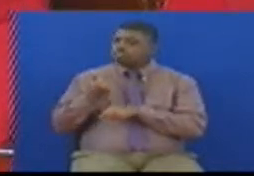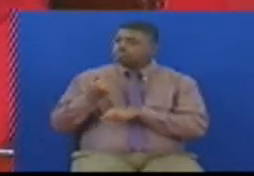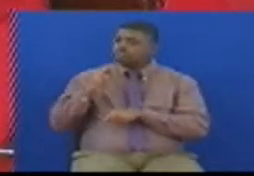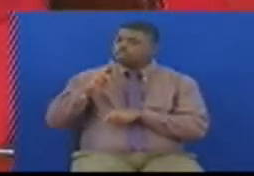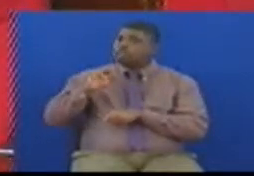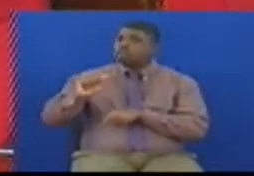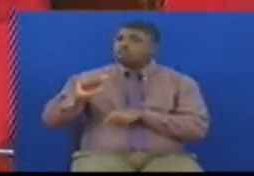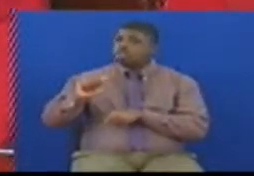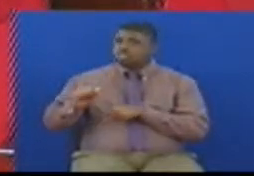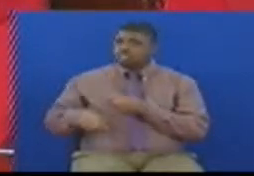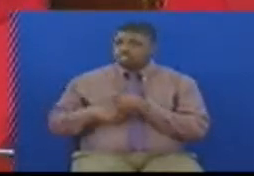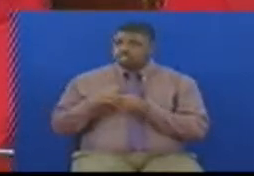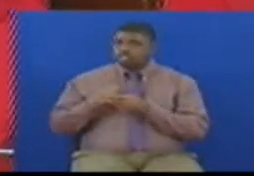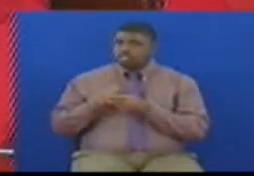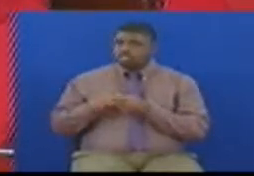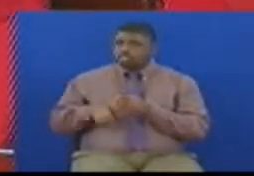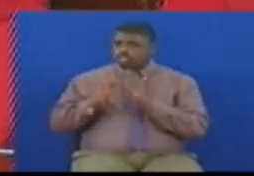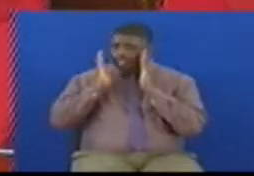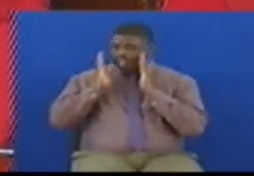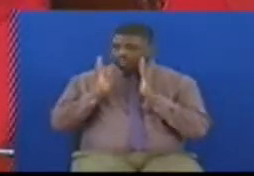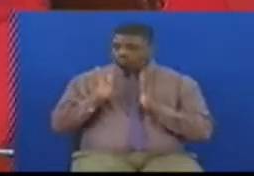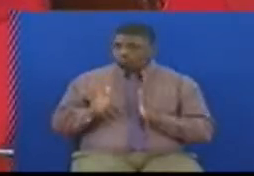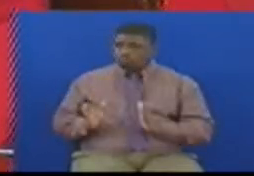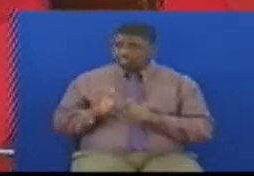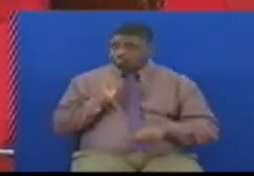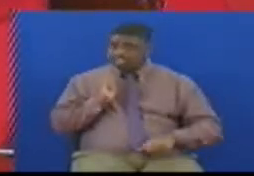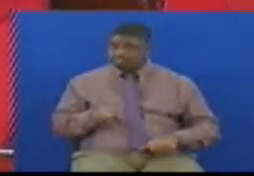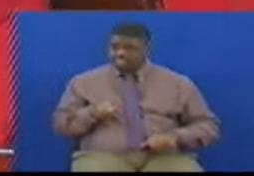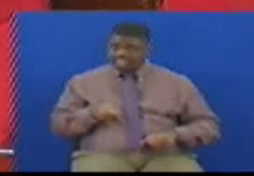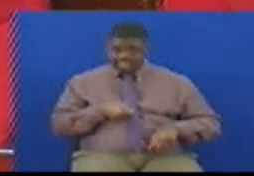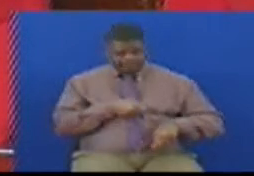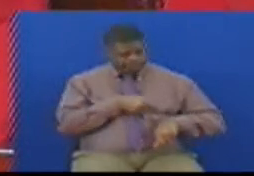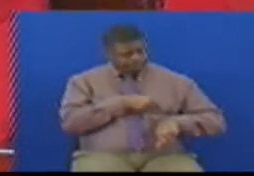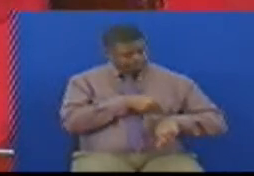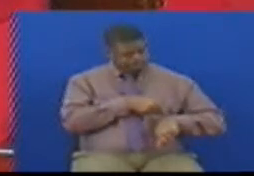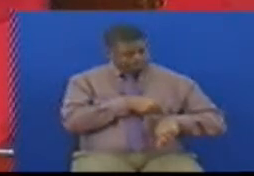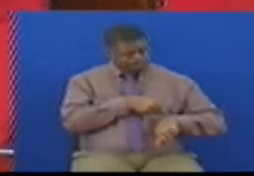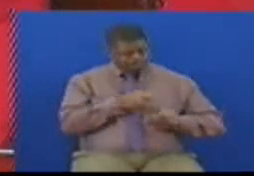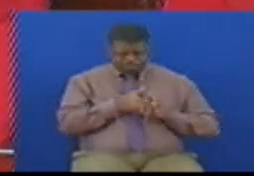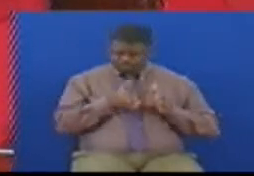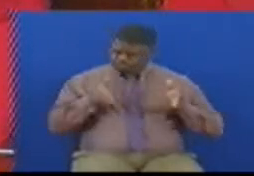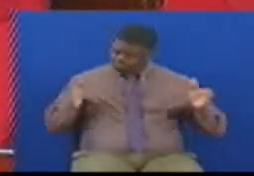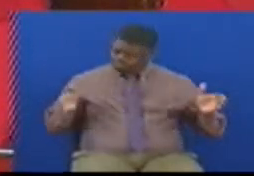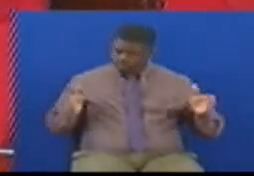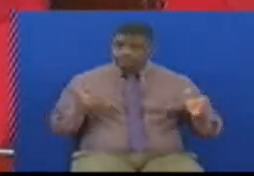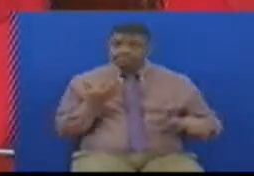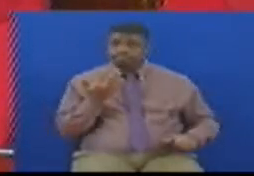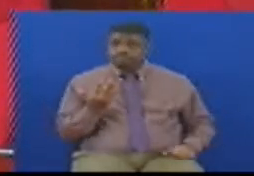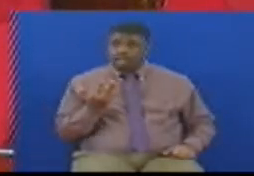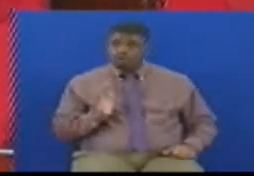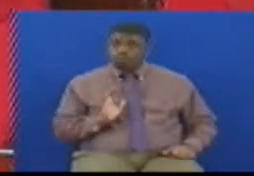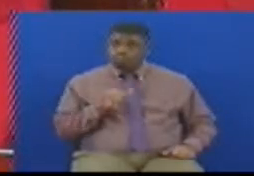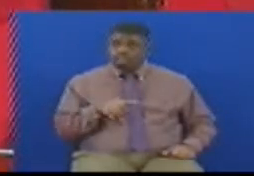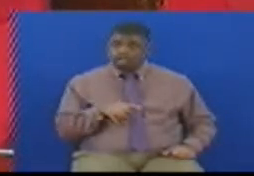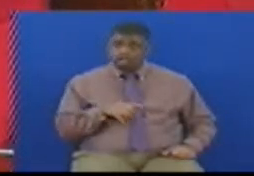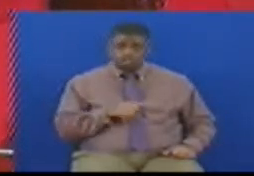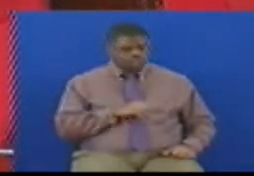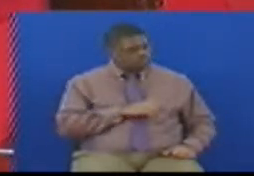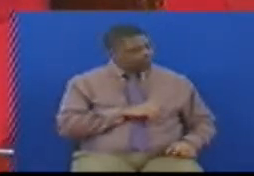TRA. Mheshimiwa Spika, kwa kipindi cha miaka mitano toka mwaka 2015